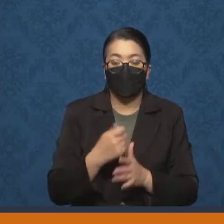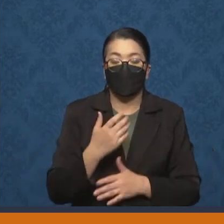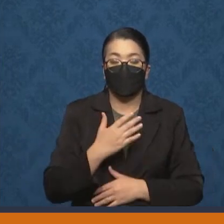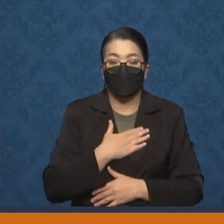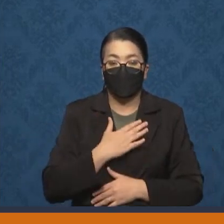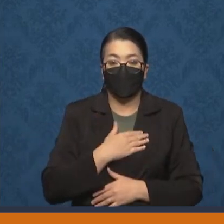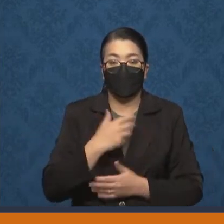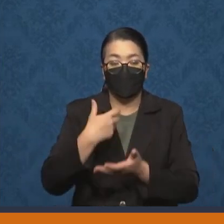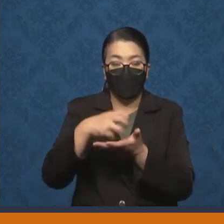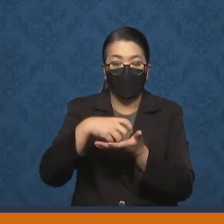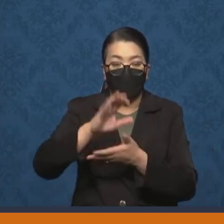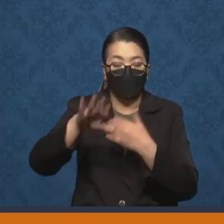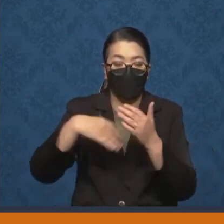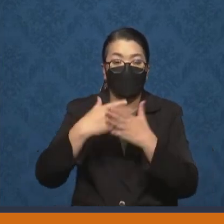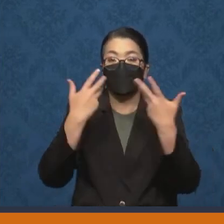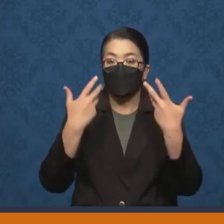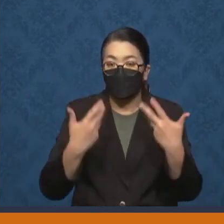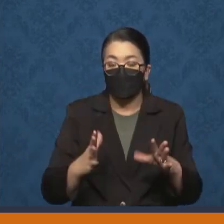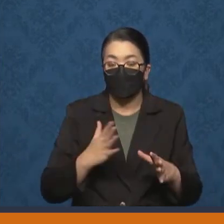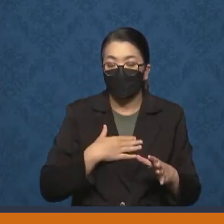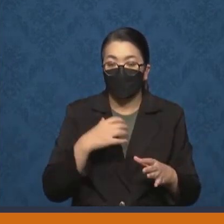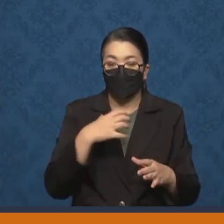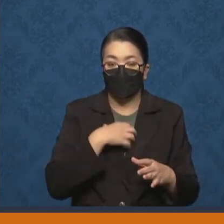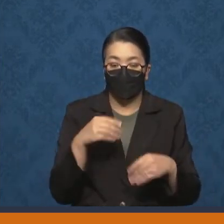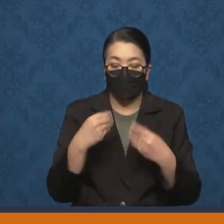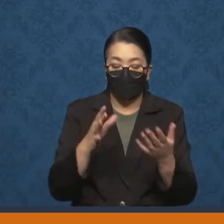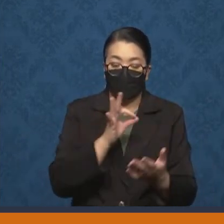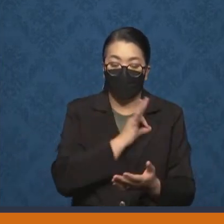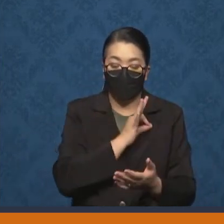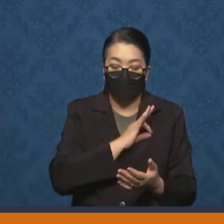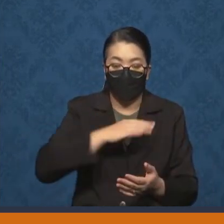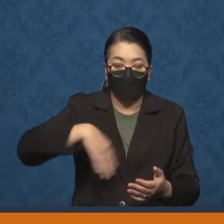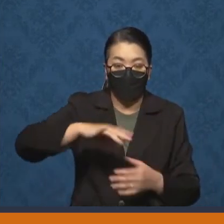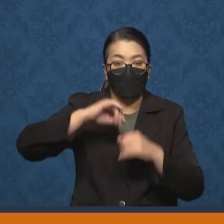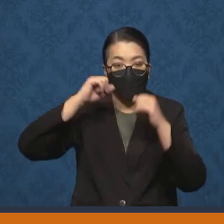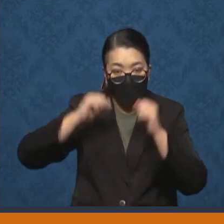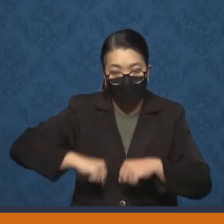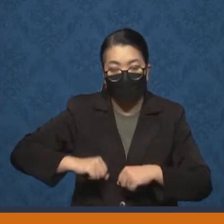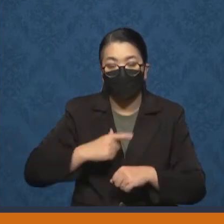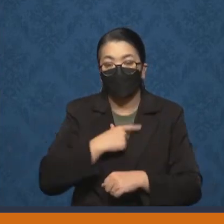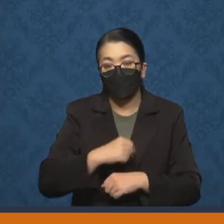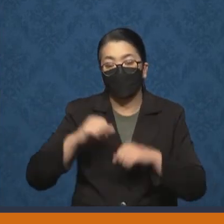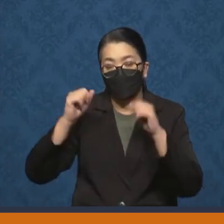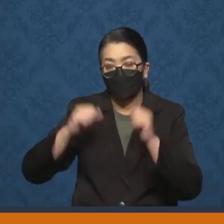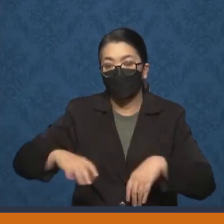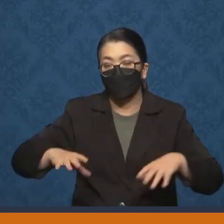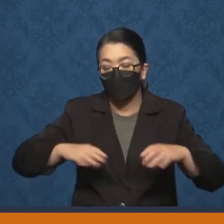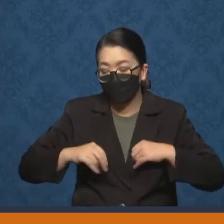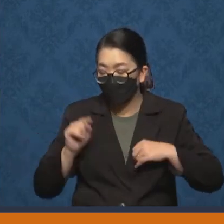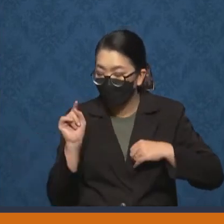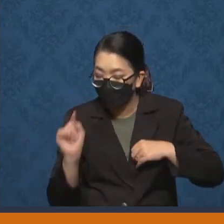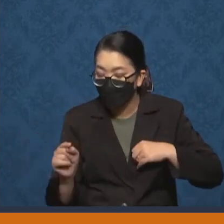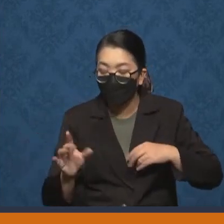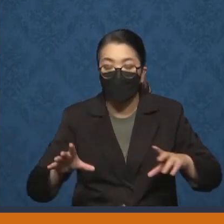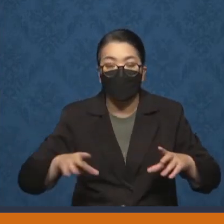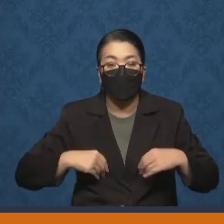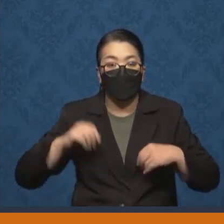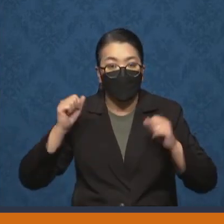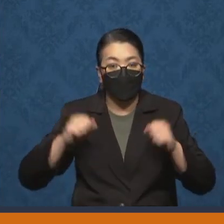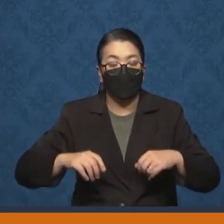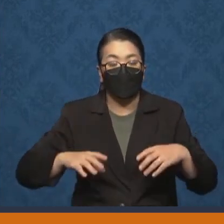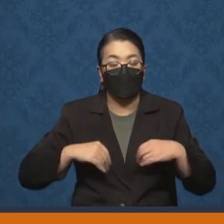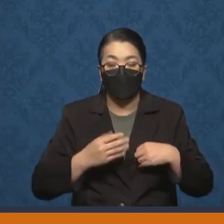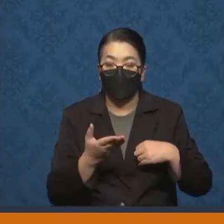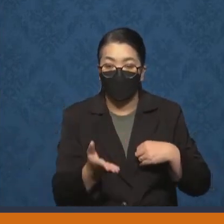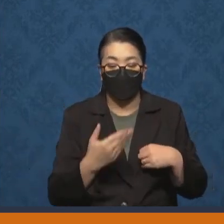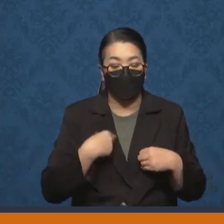ด้วยเหตุและผลที่ผมกล่าวทั้งหมดมานี้ผมจึงอยากให้สมาชิกรัฐสภาผู้ทรงเกียรติทุกท่านโดยเฉพาะจากฝากฝั่งของวุฒิสภาครับท่านไม่